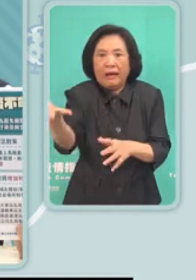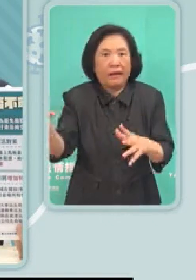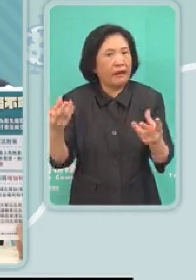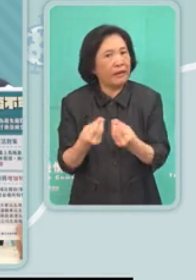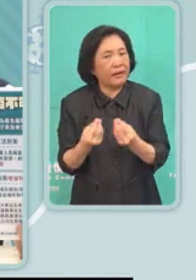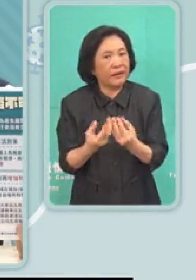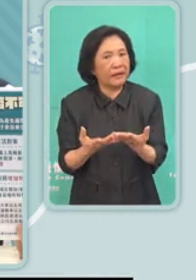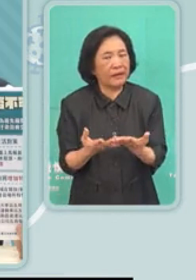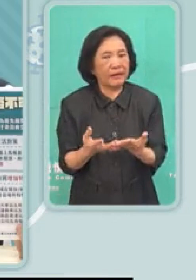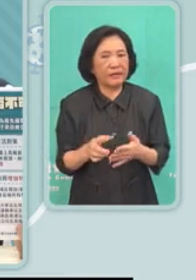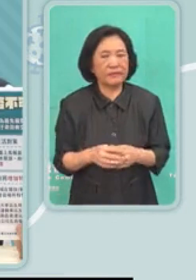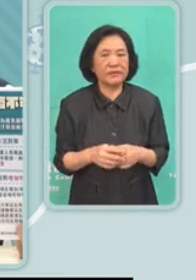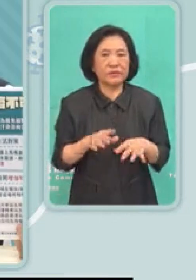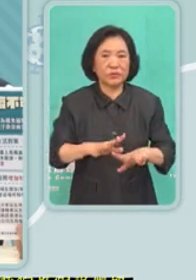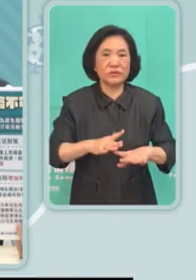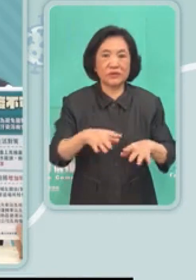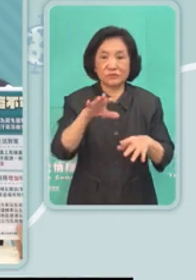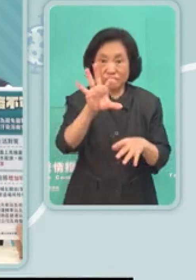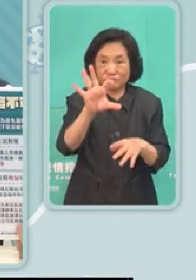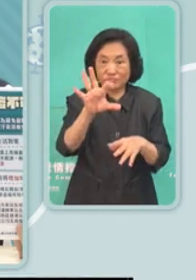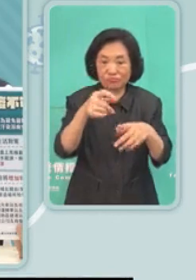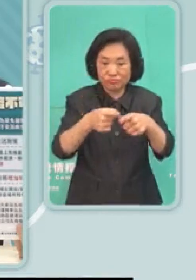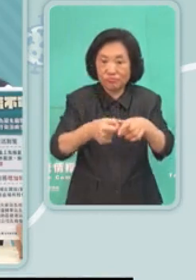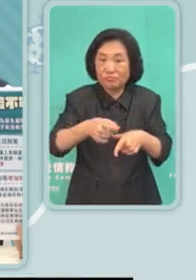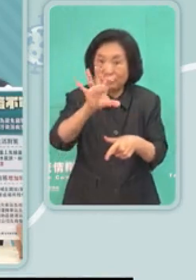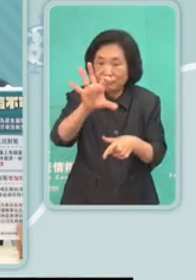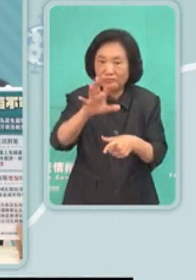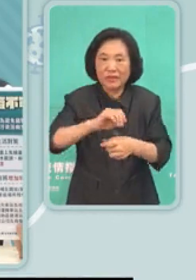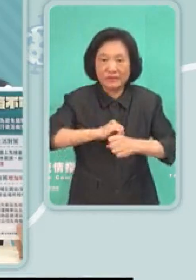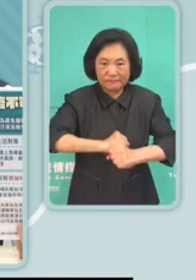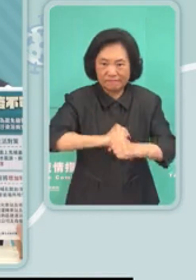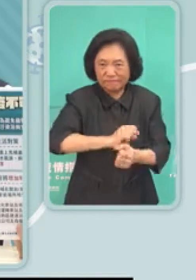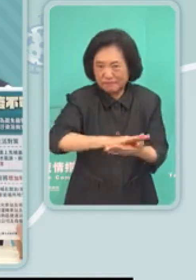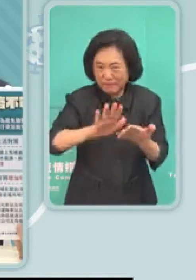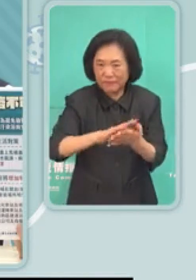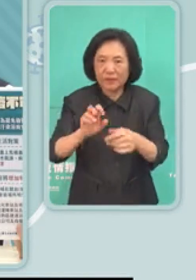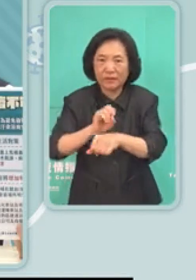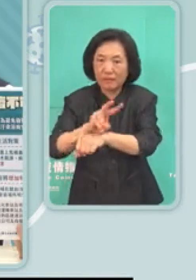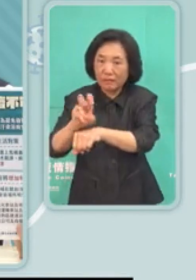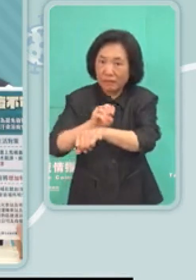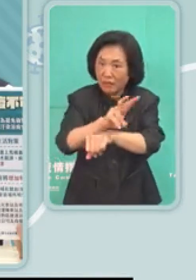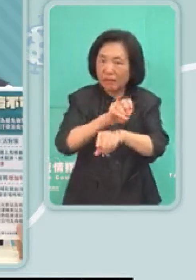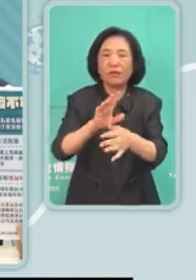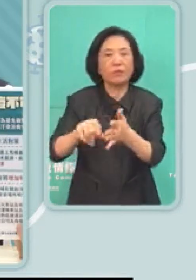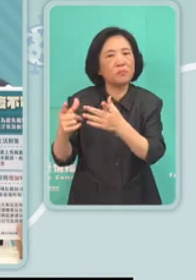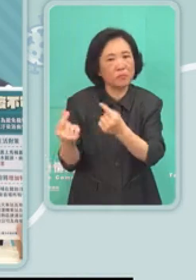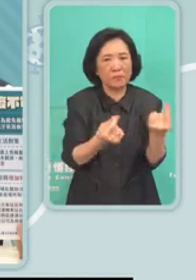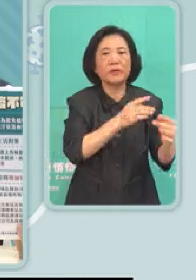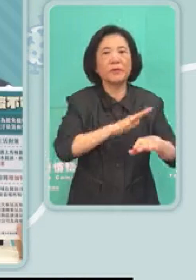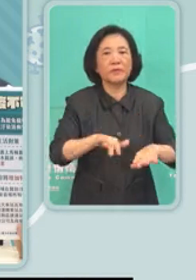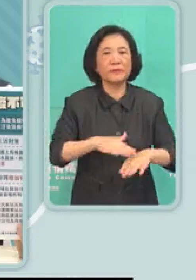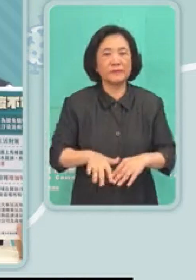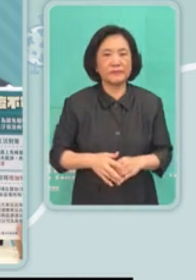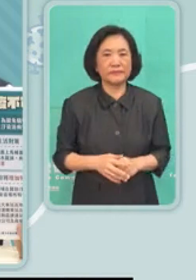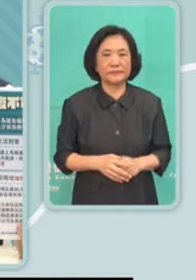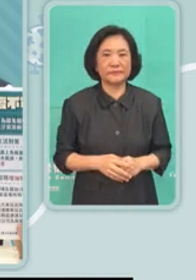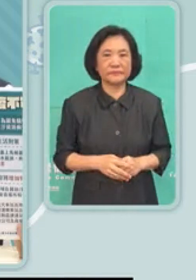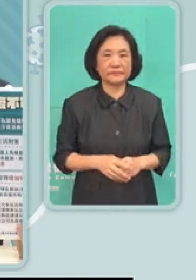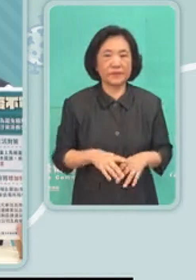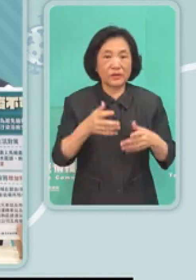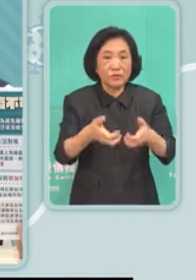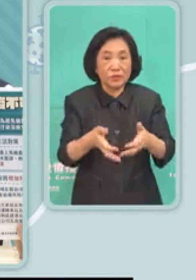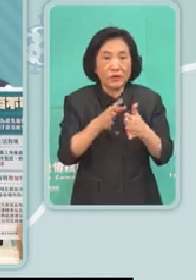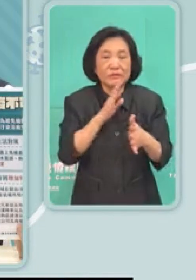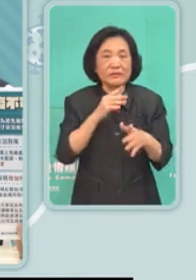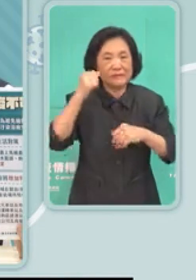的清消频率我们会把它改成2小时一次的，最重要是那种每天的